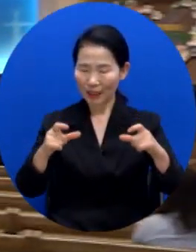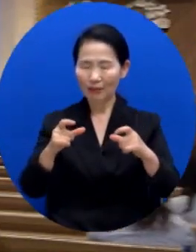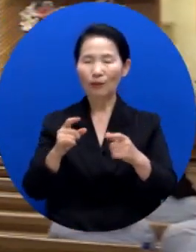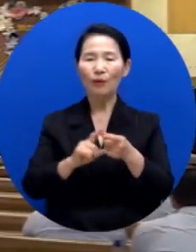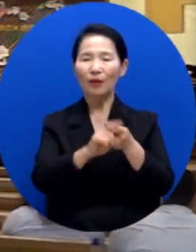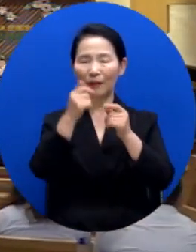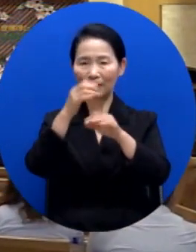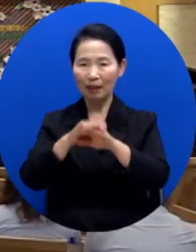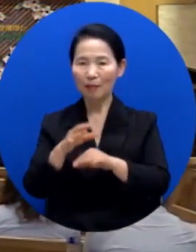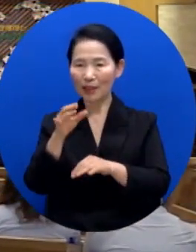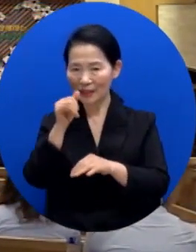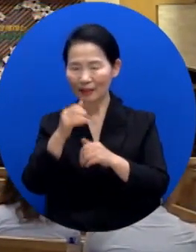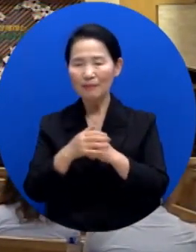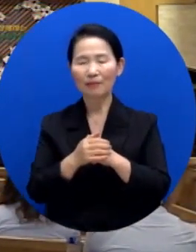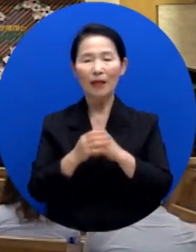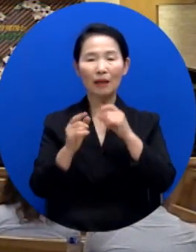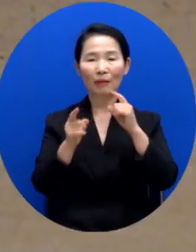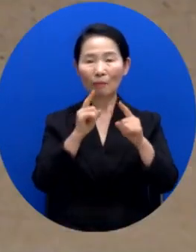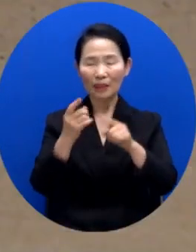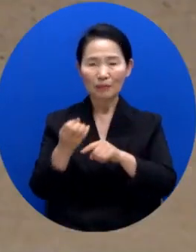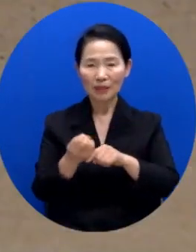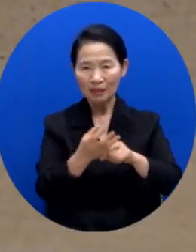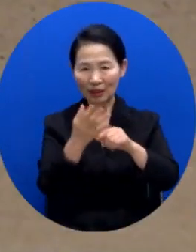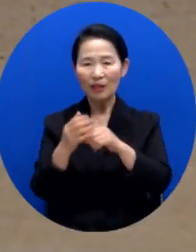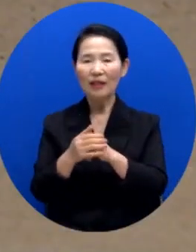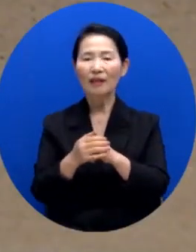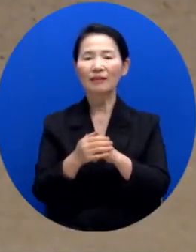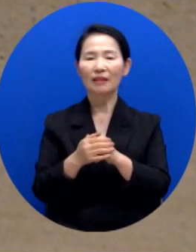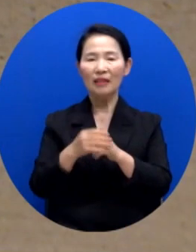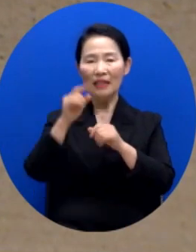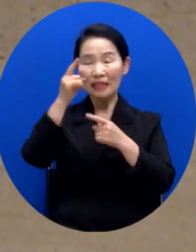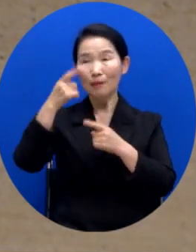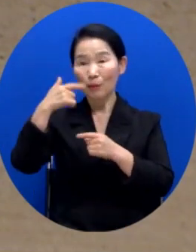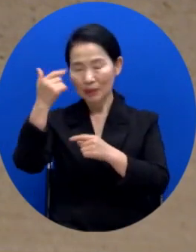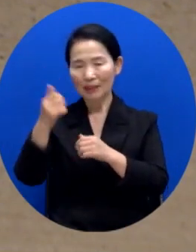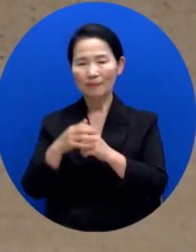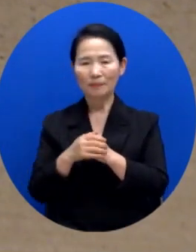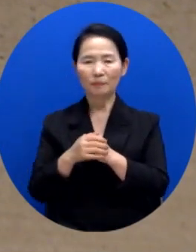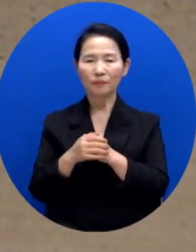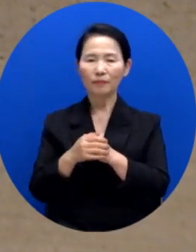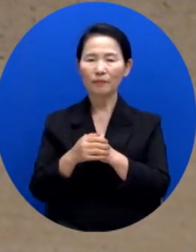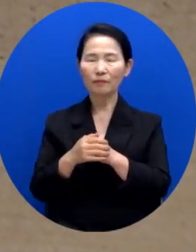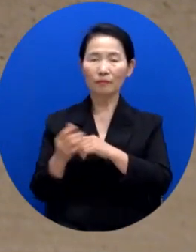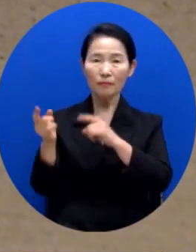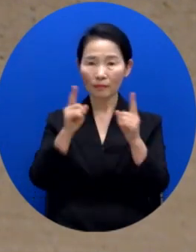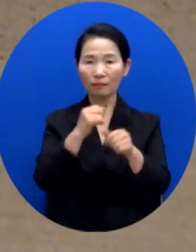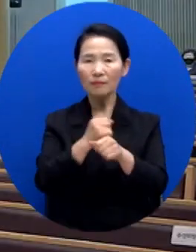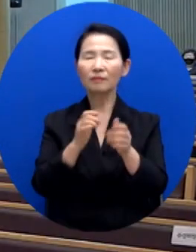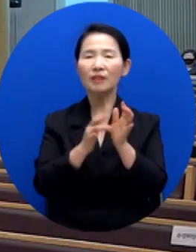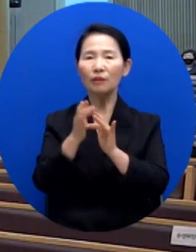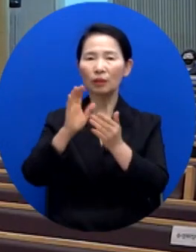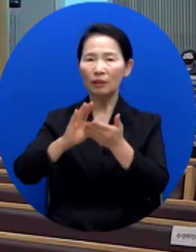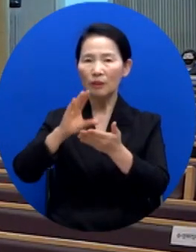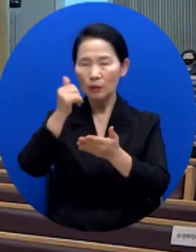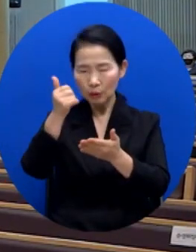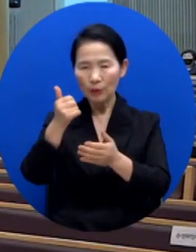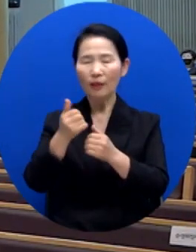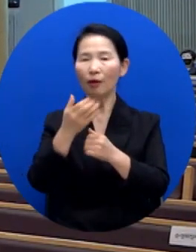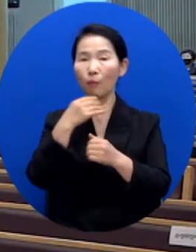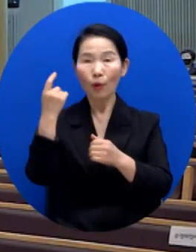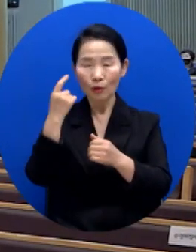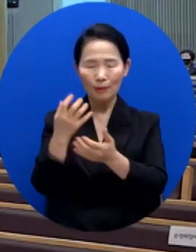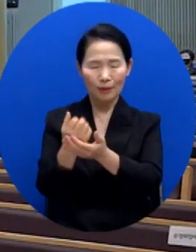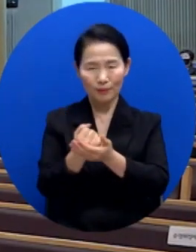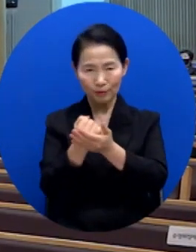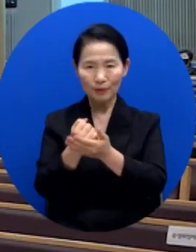졌습니다 말씀이 전환 양주시 기독교 연합회장 이찬영 목사 닌 구할 하신 예수 그리스도의 복음을 놓치지 않고 살아가는